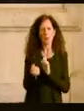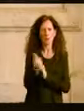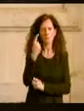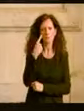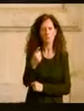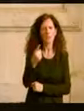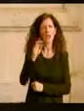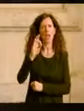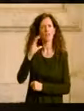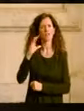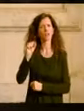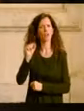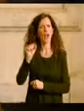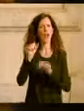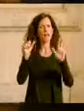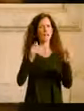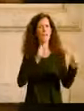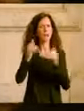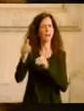oltre 6 miliardi?